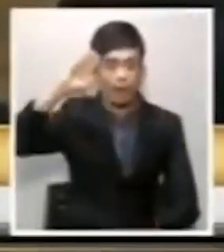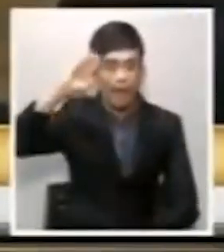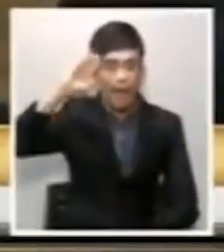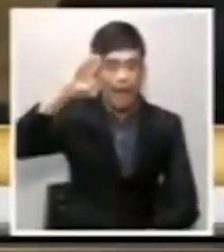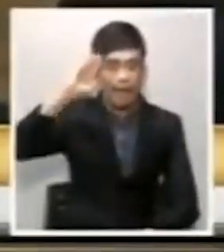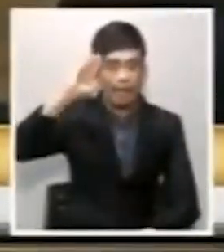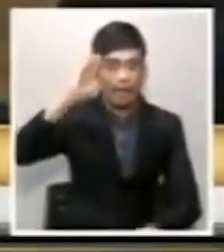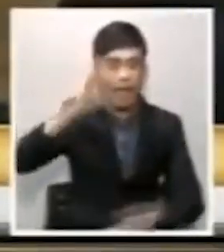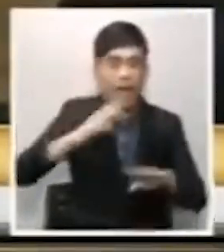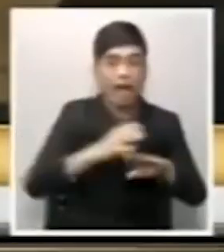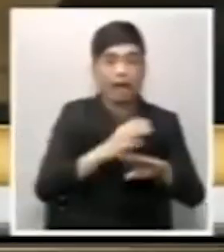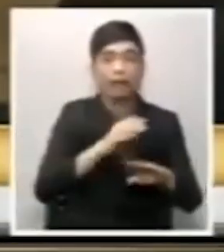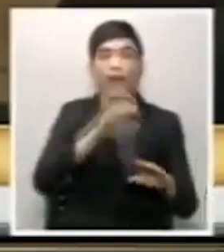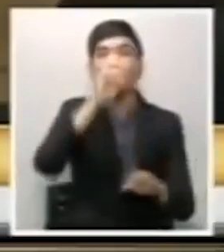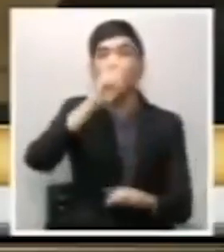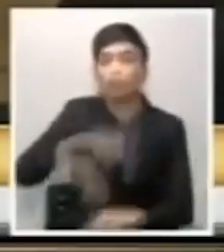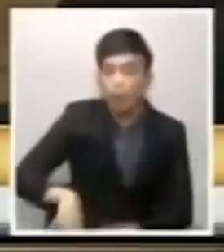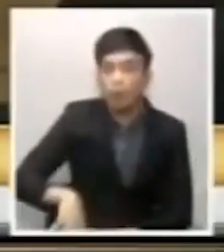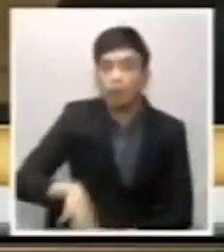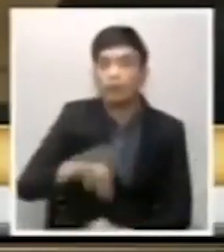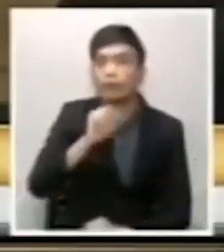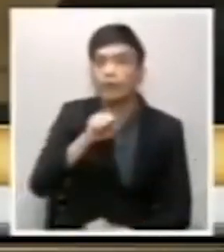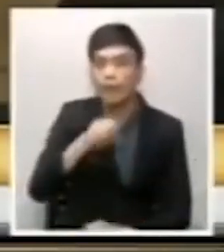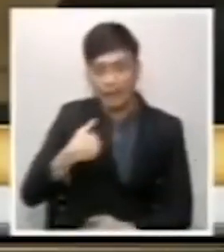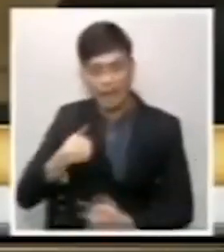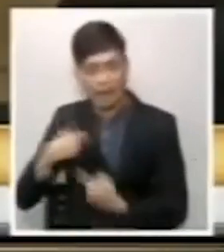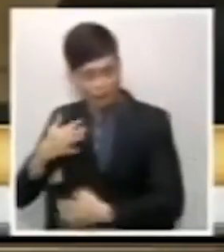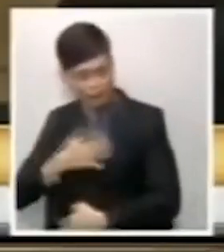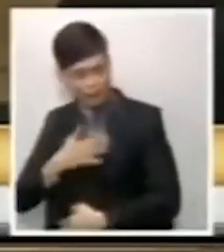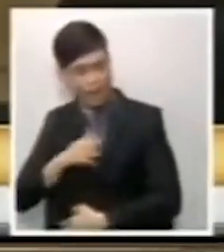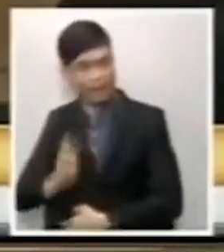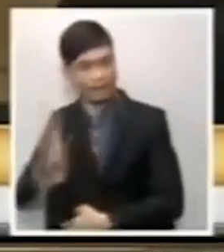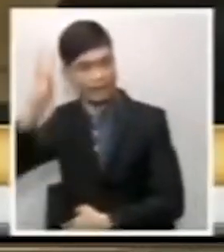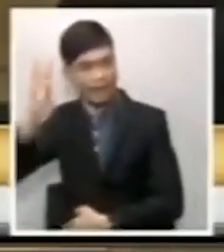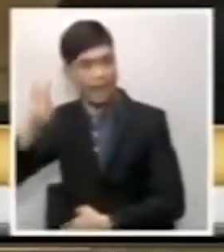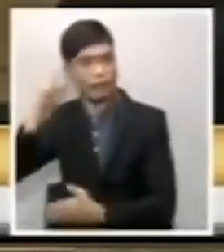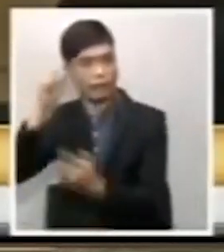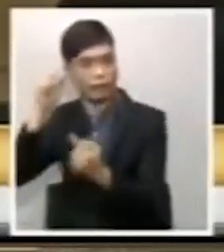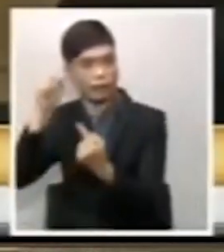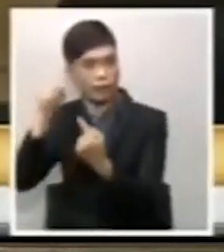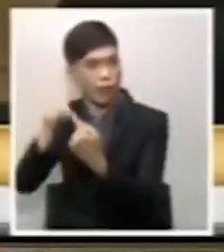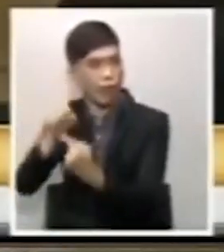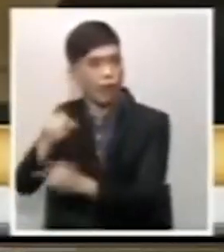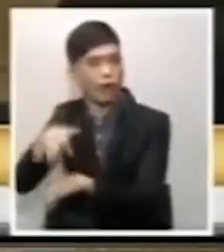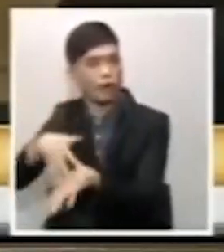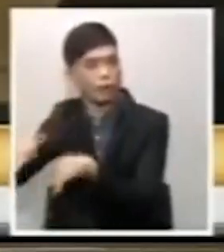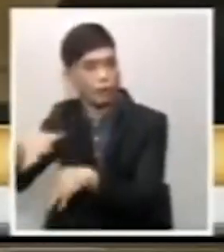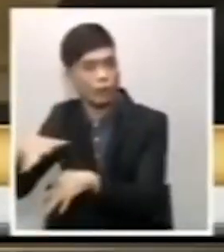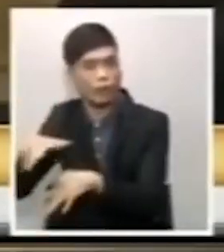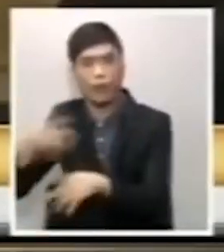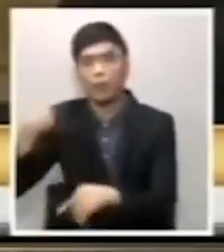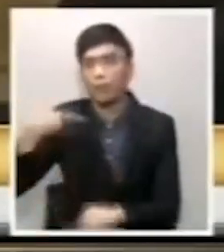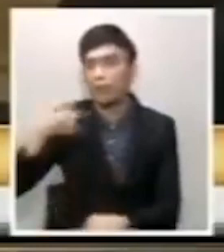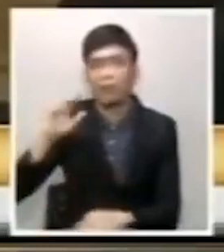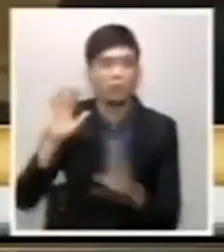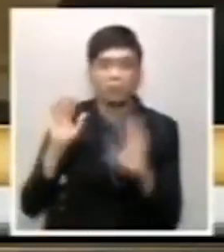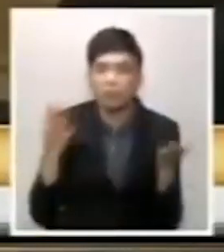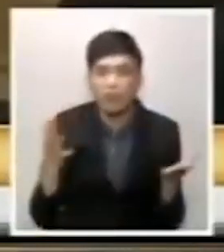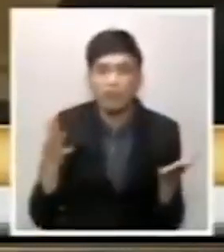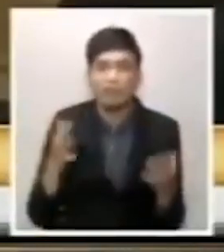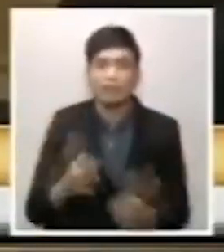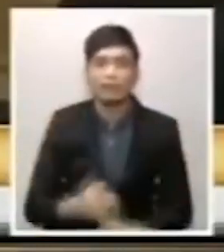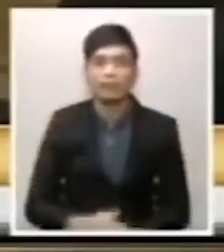ไปก็ได้แล้วสิ่งที่เราสัญญาเอาไว้กับประชาชนจะมีความหมายอะไรครับดังนั้นการที่ส